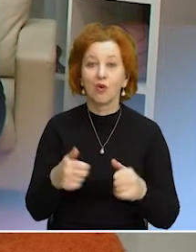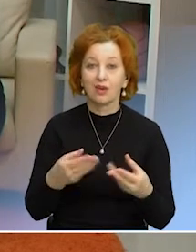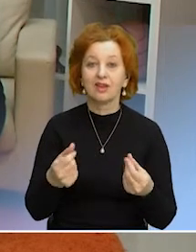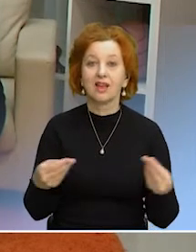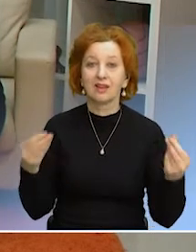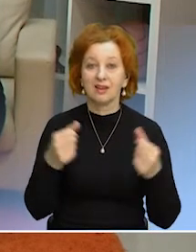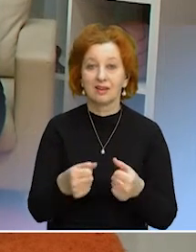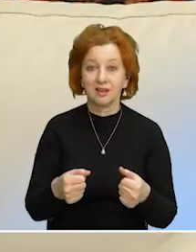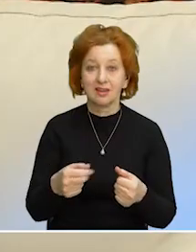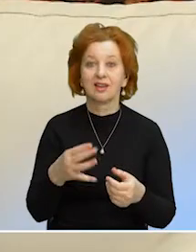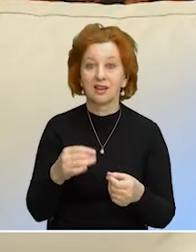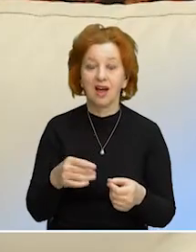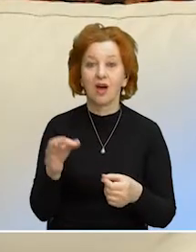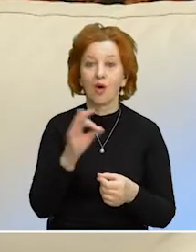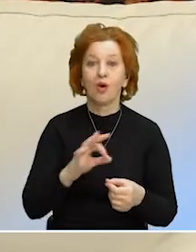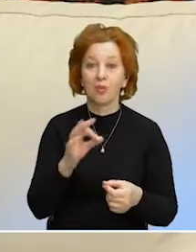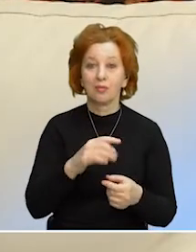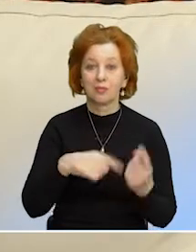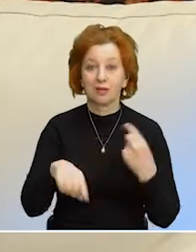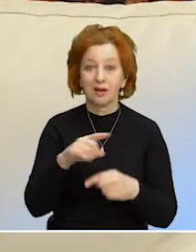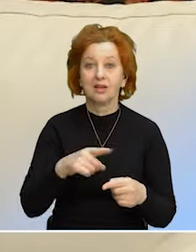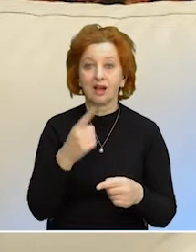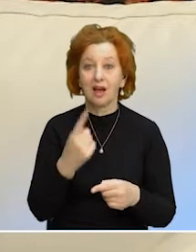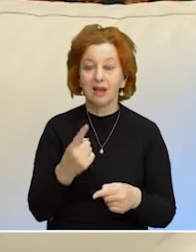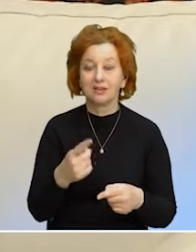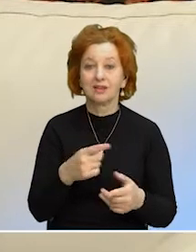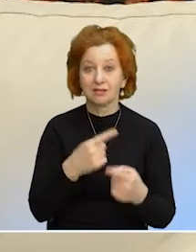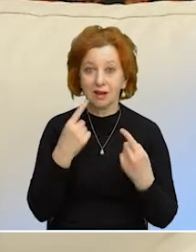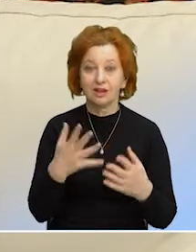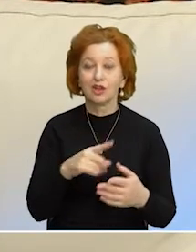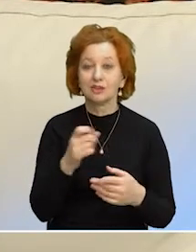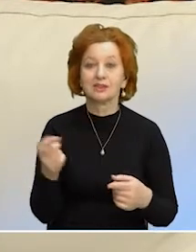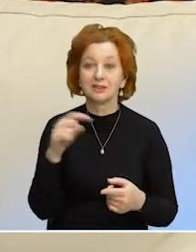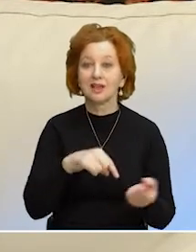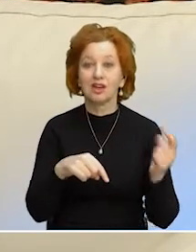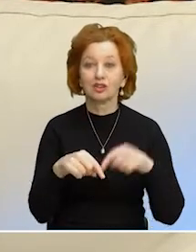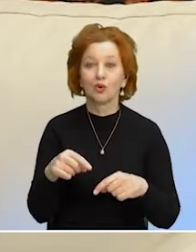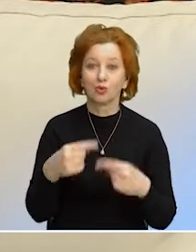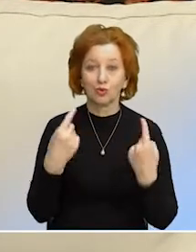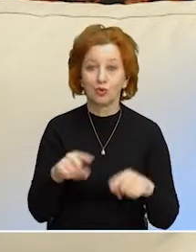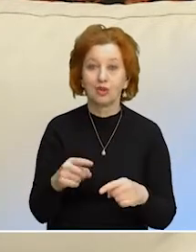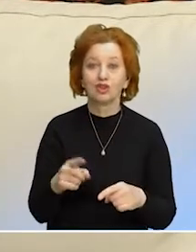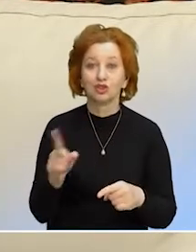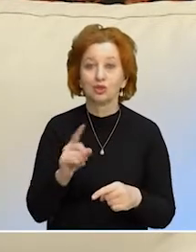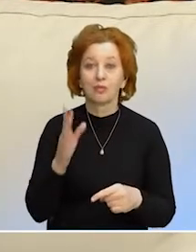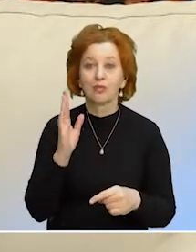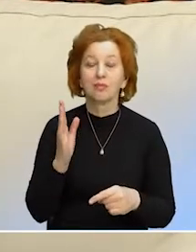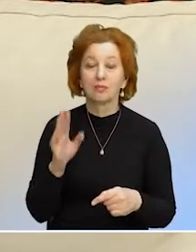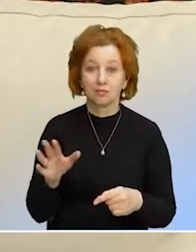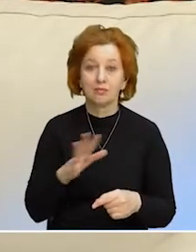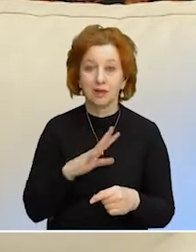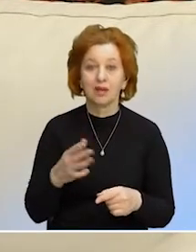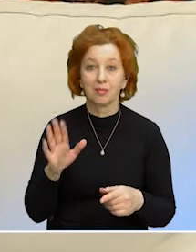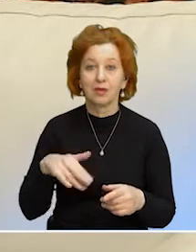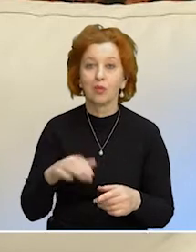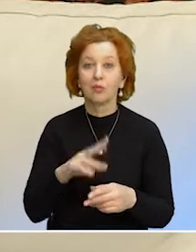формируются фонды капитального ремонта на счете регионального оператора, то одни дома ремонтируются за счет других, более хорошие за счет менее хороших, и потом, соответственно,